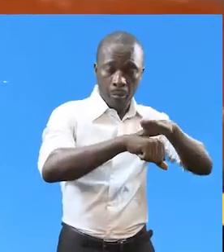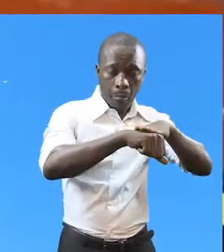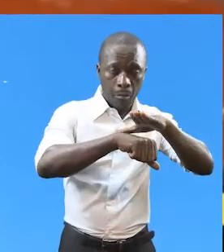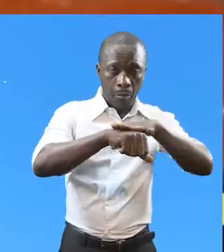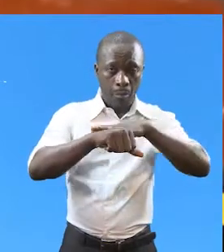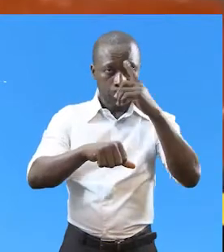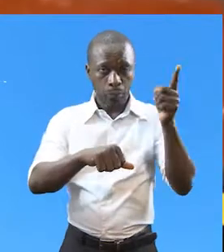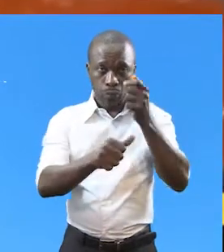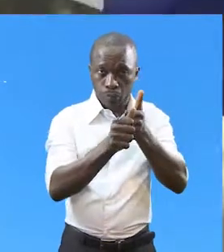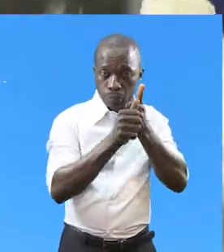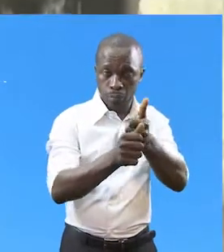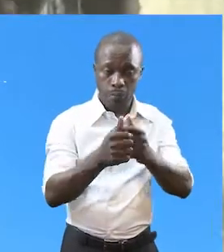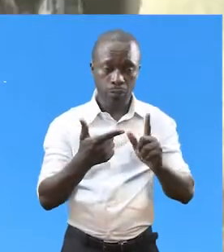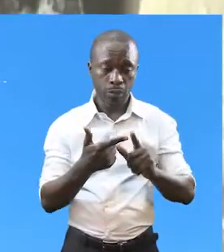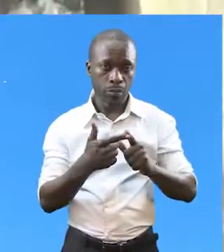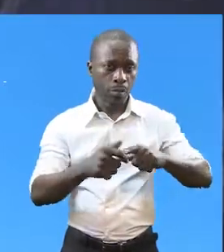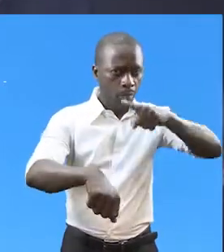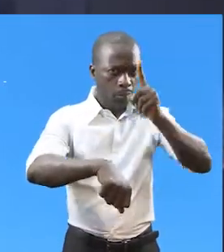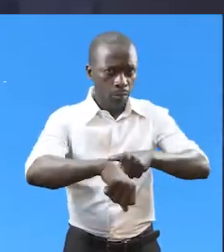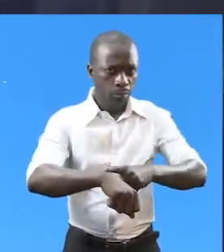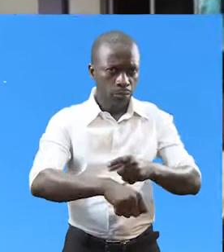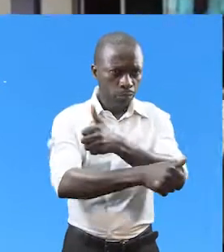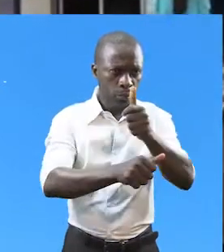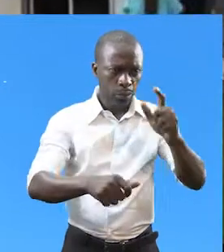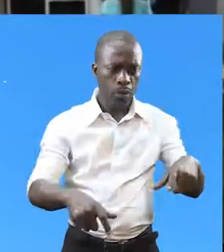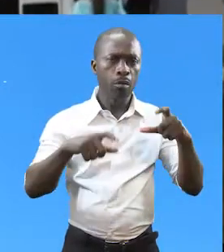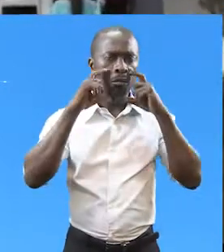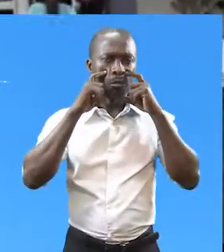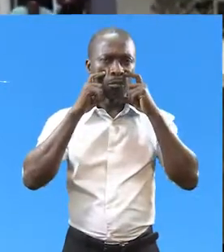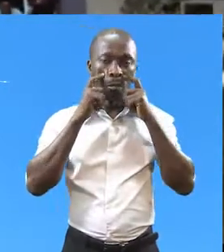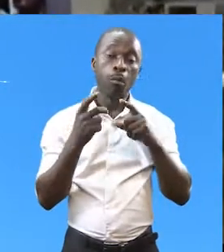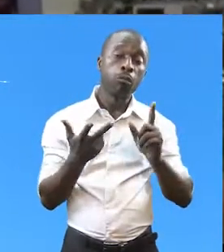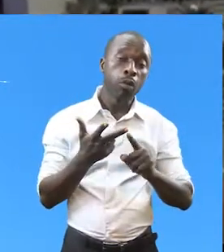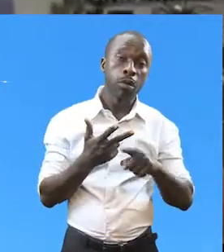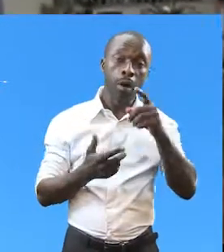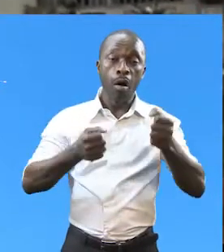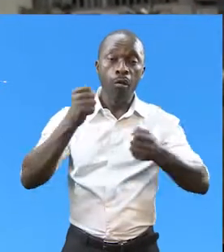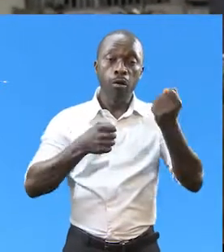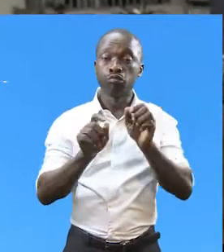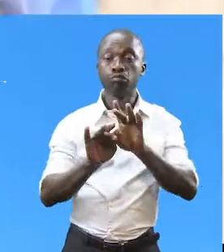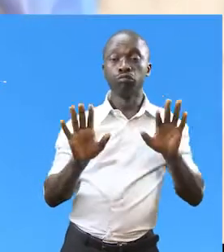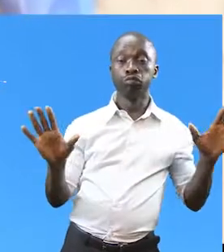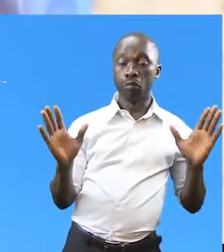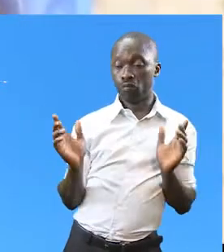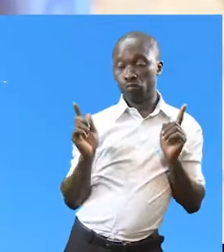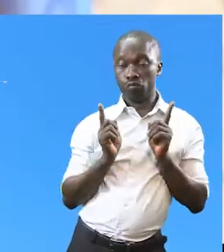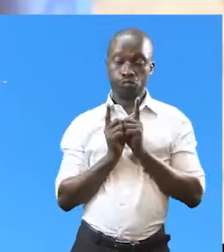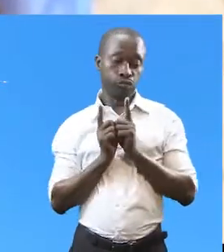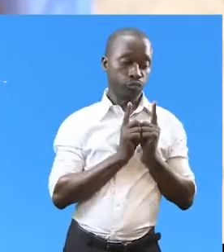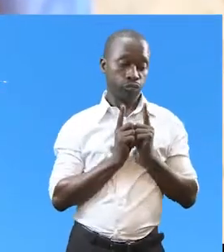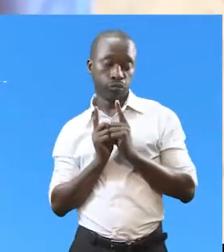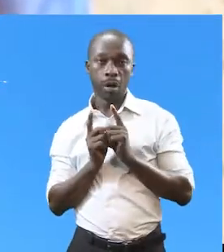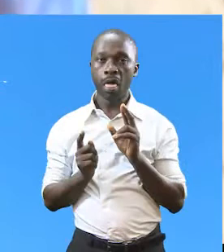le port de masque dans les lieux publics, éviter les surcharges dans les rues et taxis, respecter la distanciation sociale